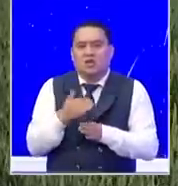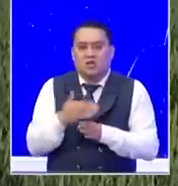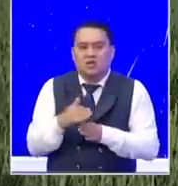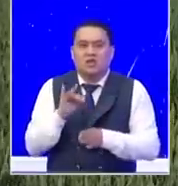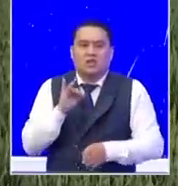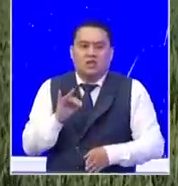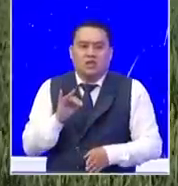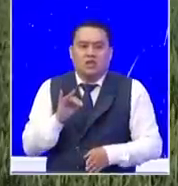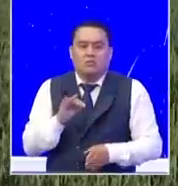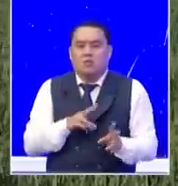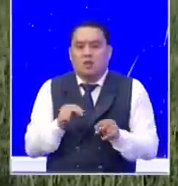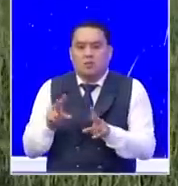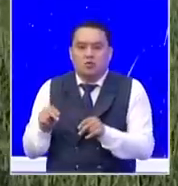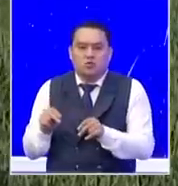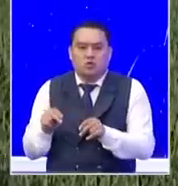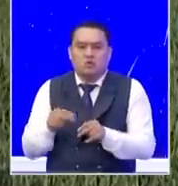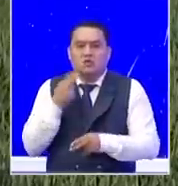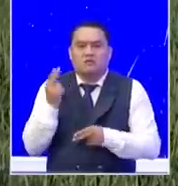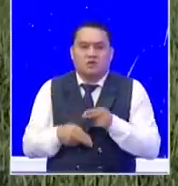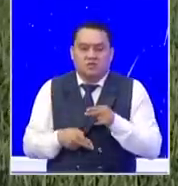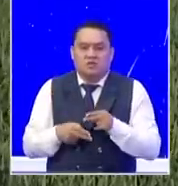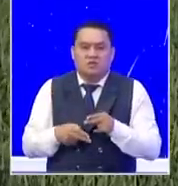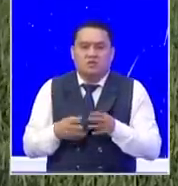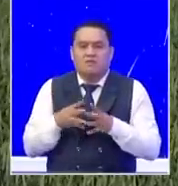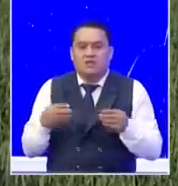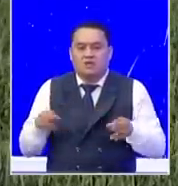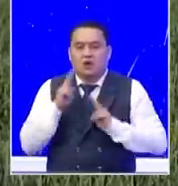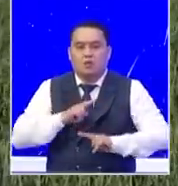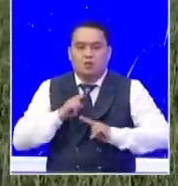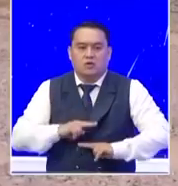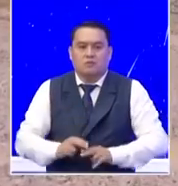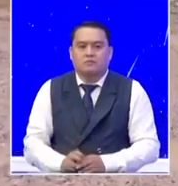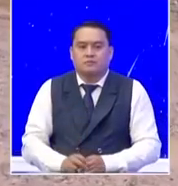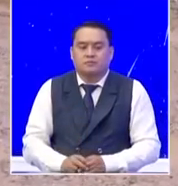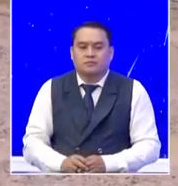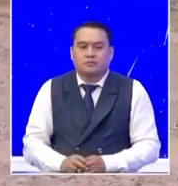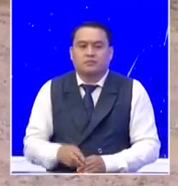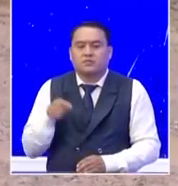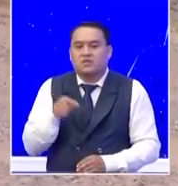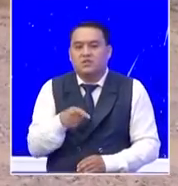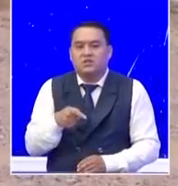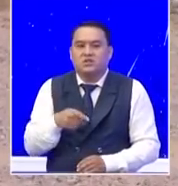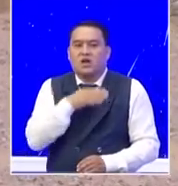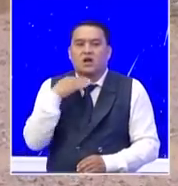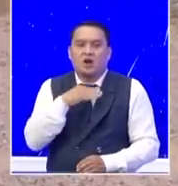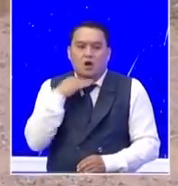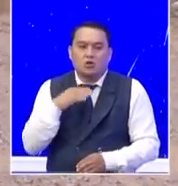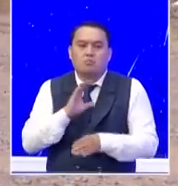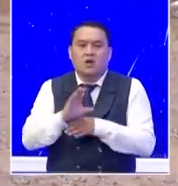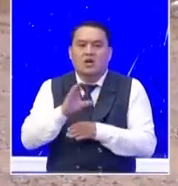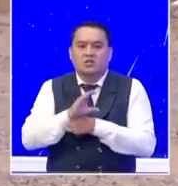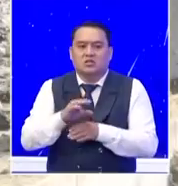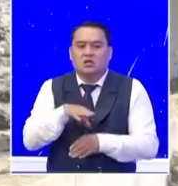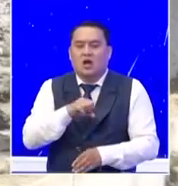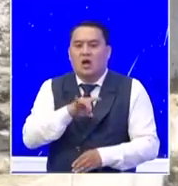и благополучно завершили свои весенние полевые работы. Свыше 1000 тонн говядины ежегодно производит